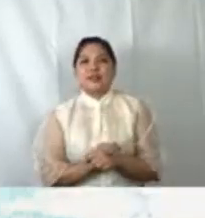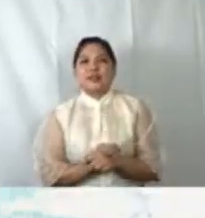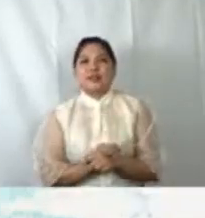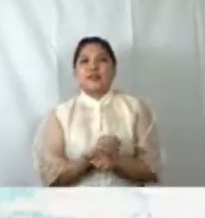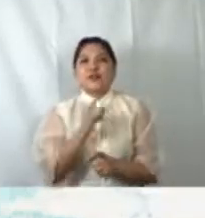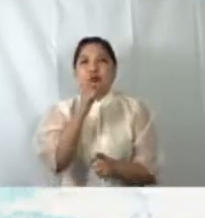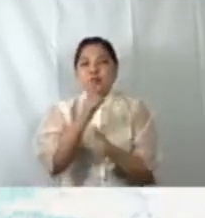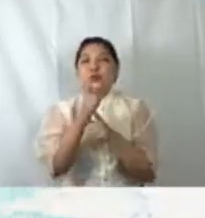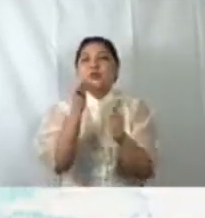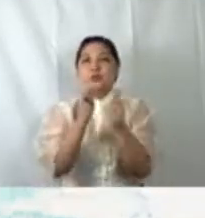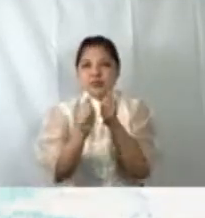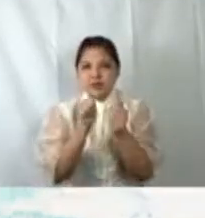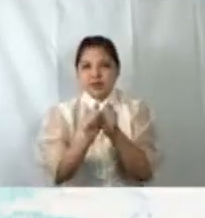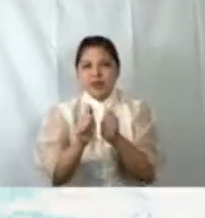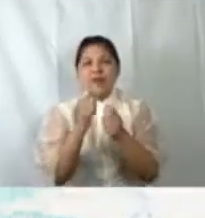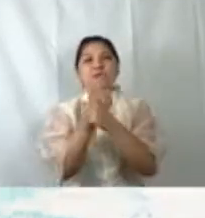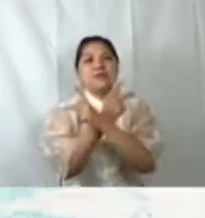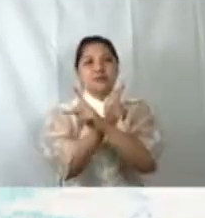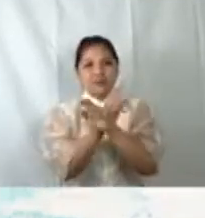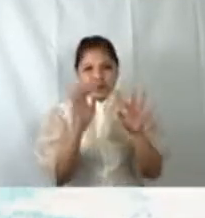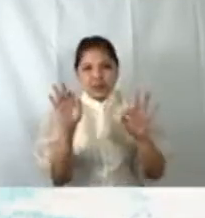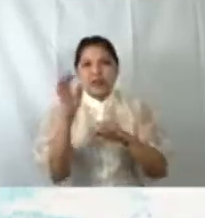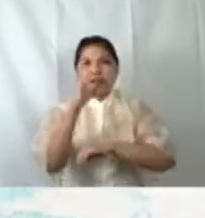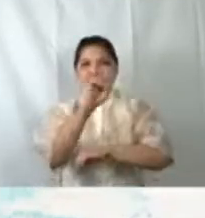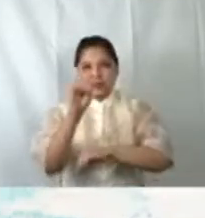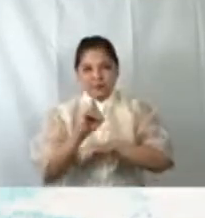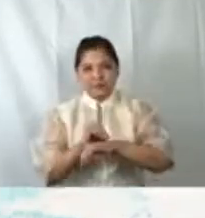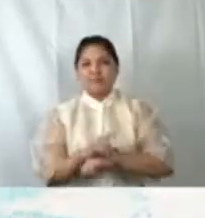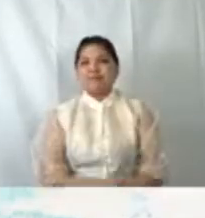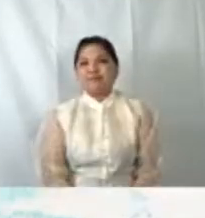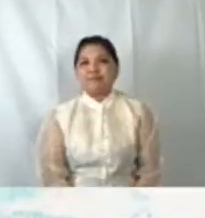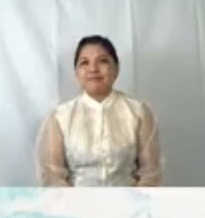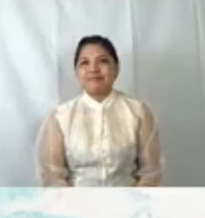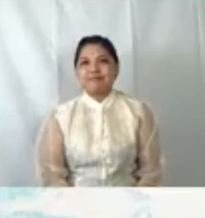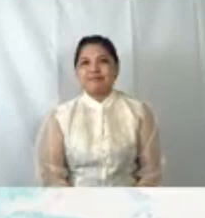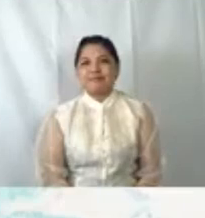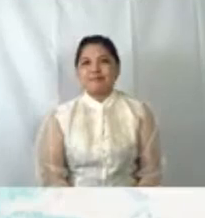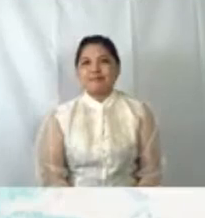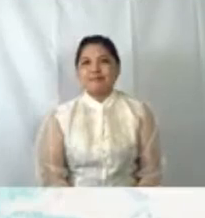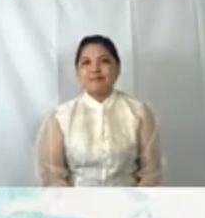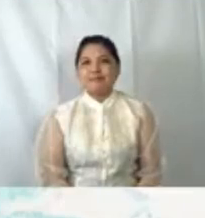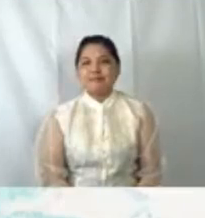sa buhay ng kapwa nating mga Pilipino.